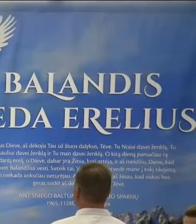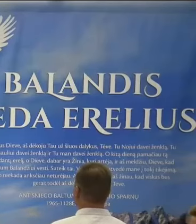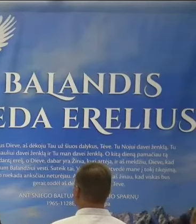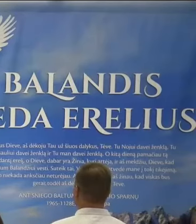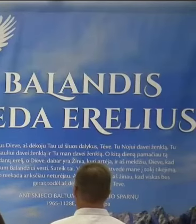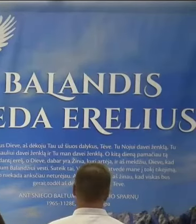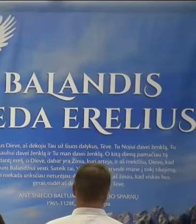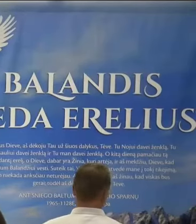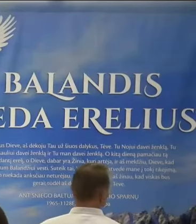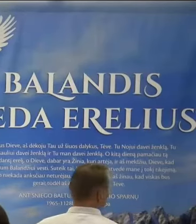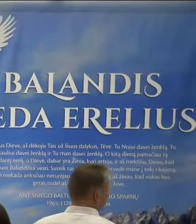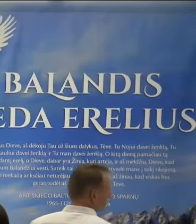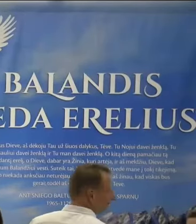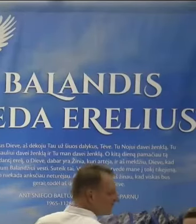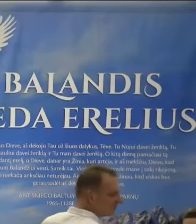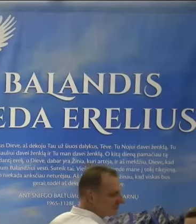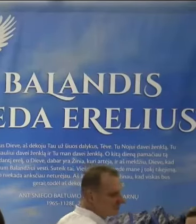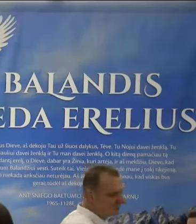обнять, порадоваться.